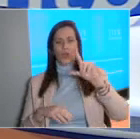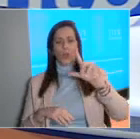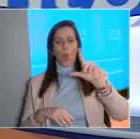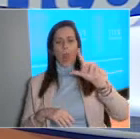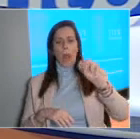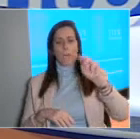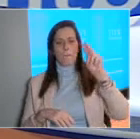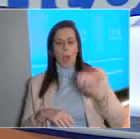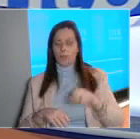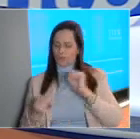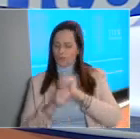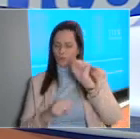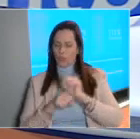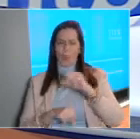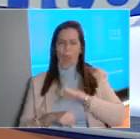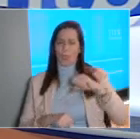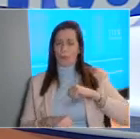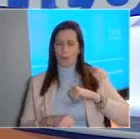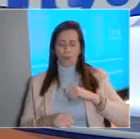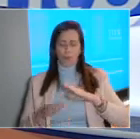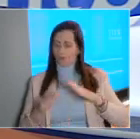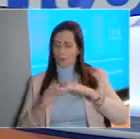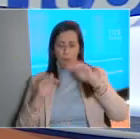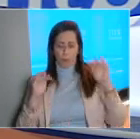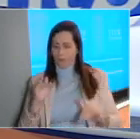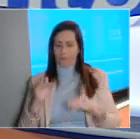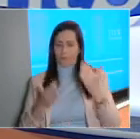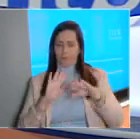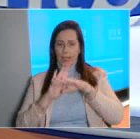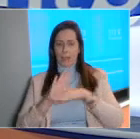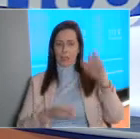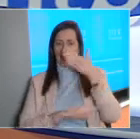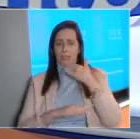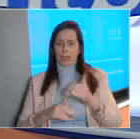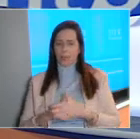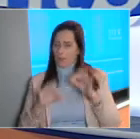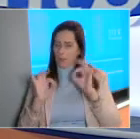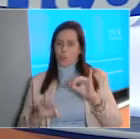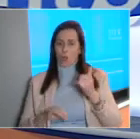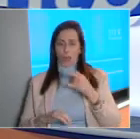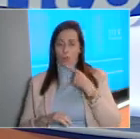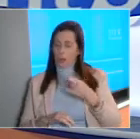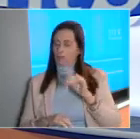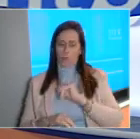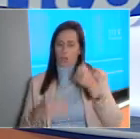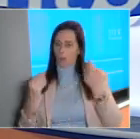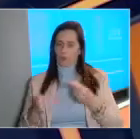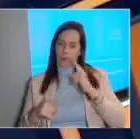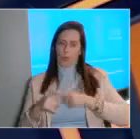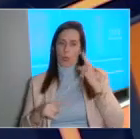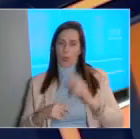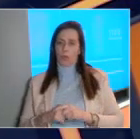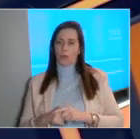שבעצם מקוננים על אותם עצמאים שמופלים לרעה במדינת ישראל, נכון? נכון. חד משמעית. אמרת את זה הכי טוב